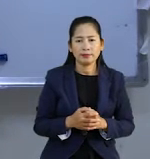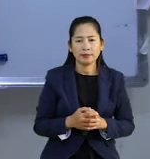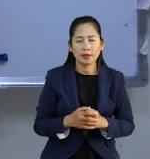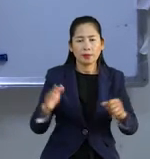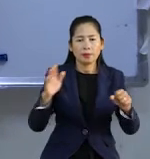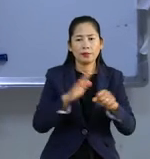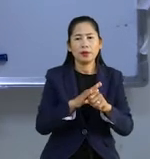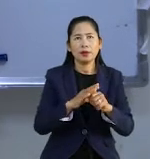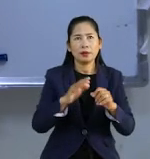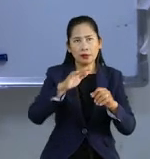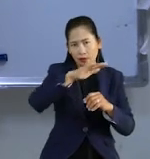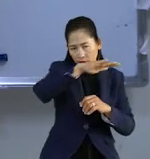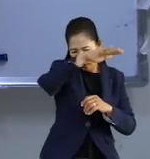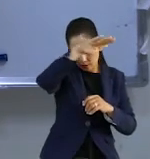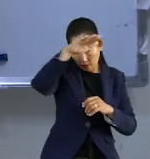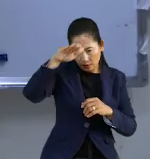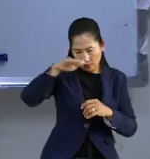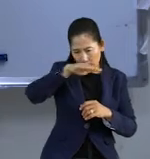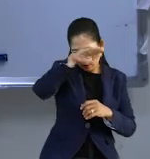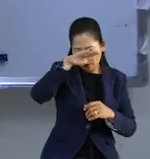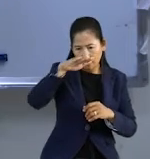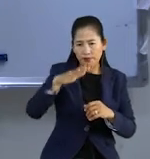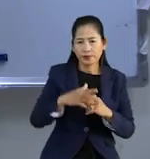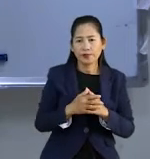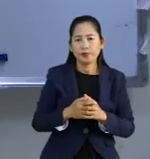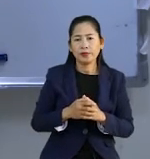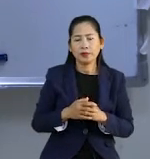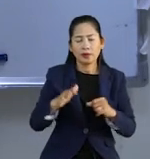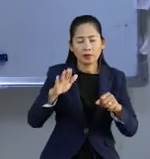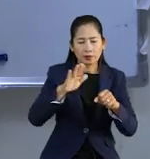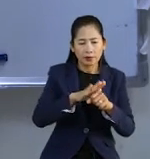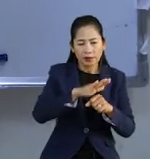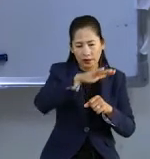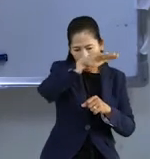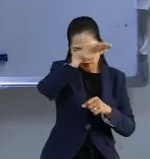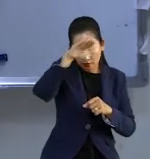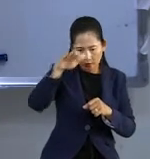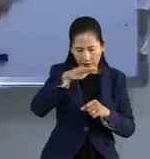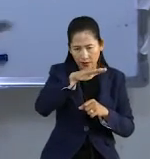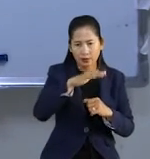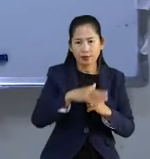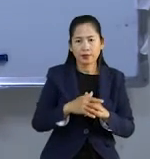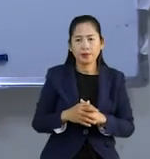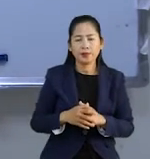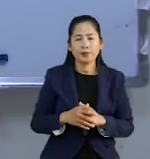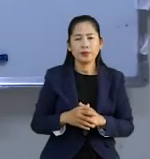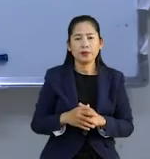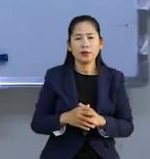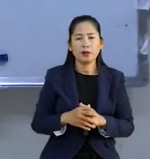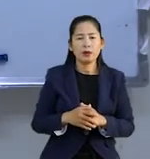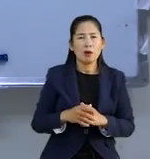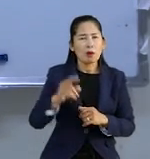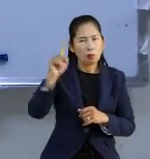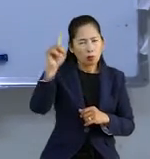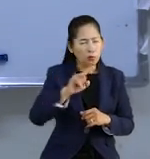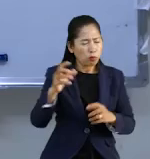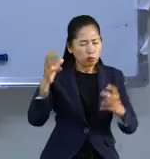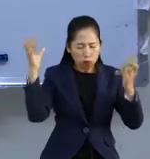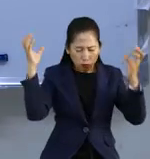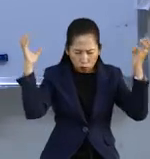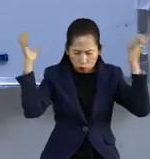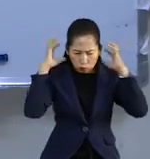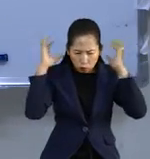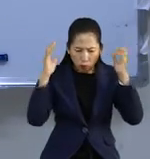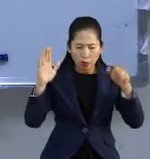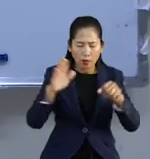ปิ้งอากาศมาปิ้งอากาศหรือก็ปิ้งเมฆแบบสับโกลวนคลังให้ก่อนบ